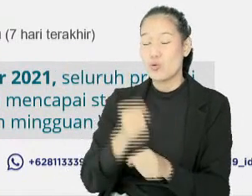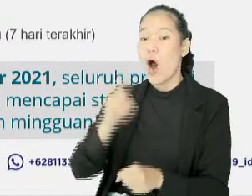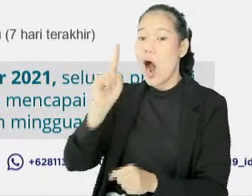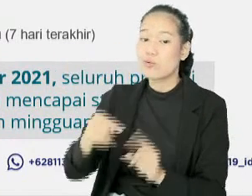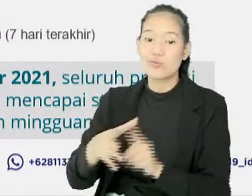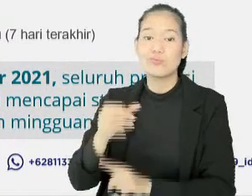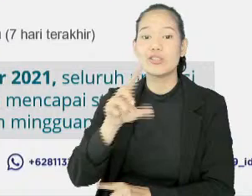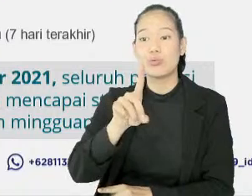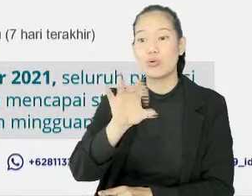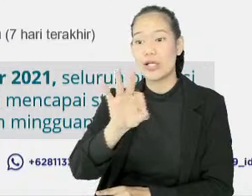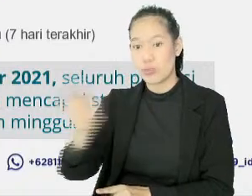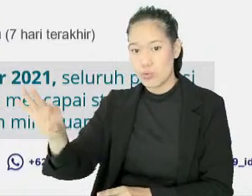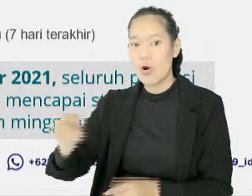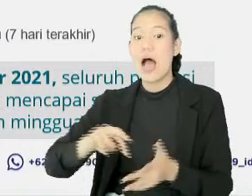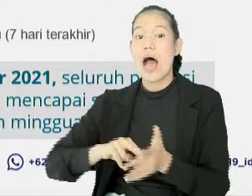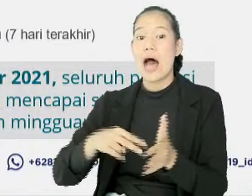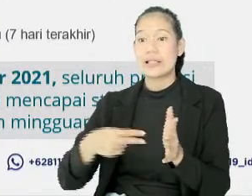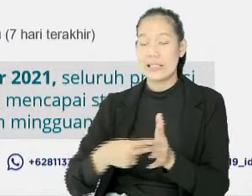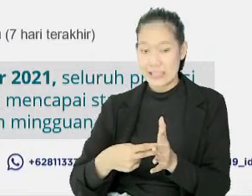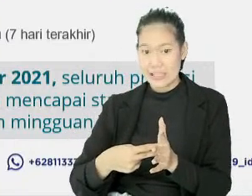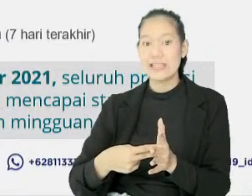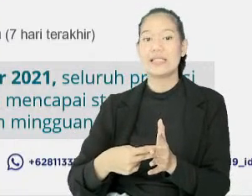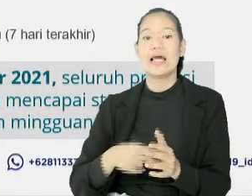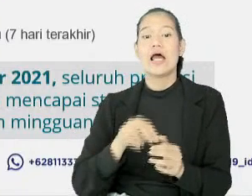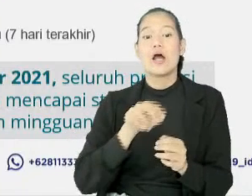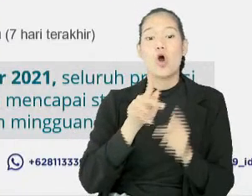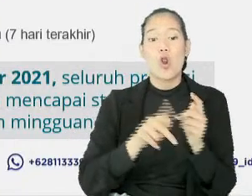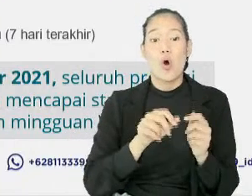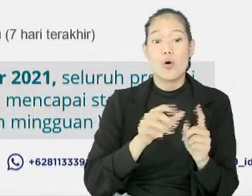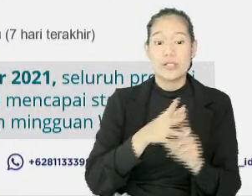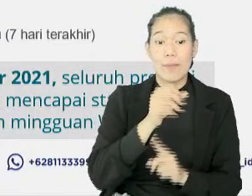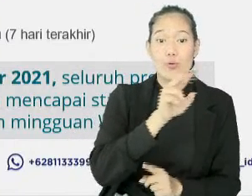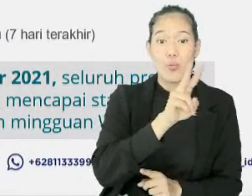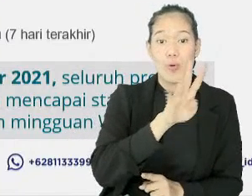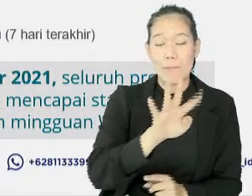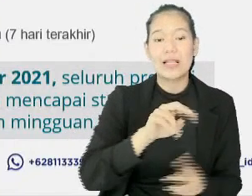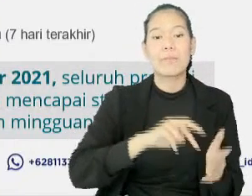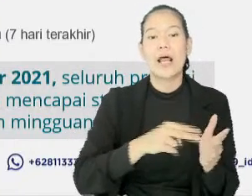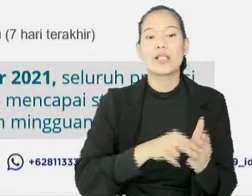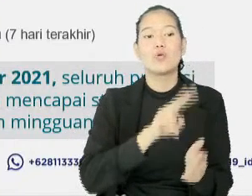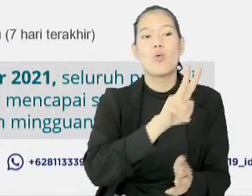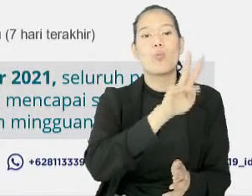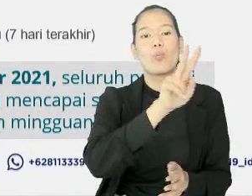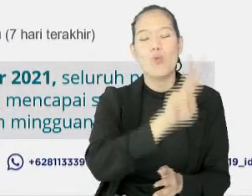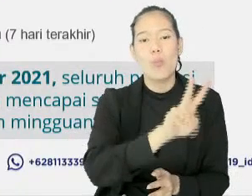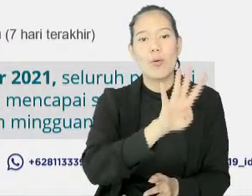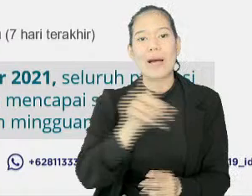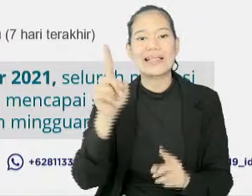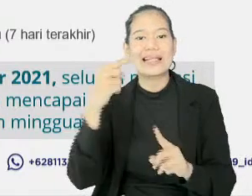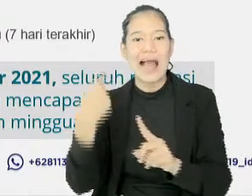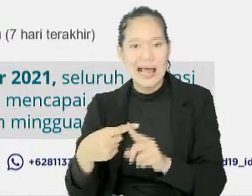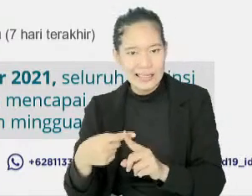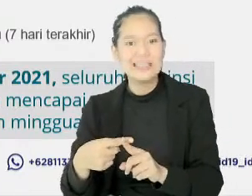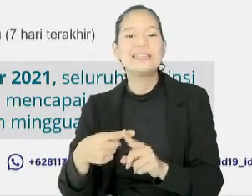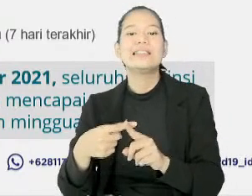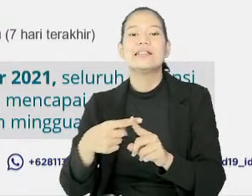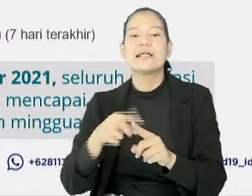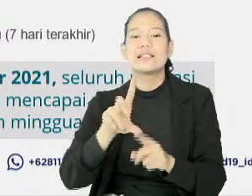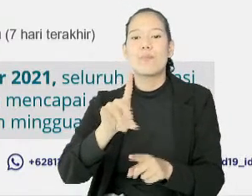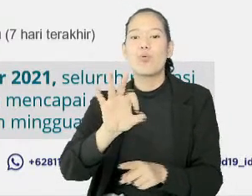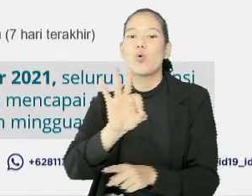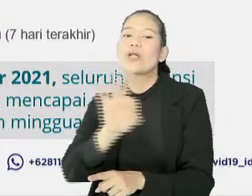kalau dia mencapai angka 24 berarti 24 Kali 10640 6 nah itu yang sudah diperiksa di minggu terakhir